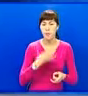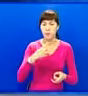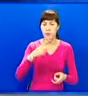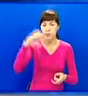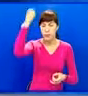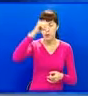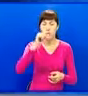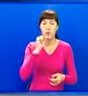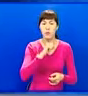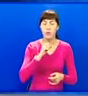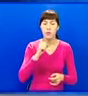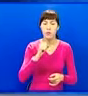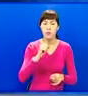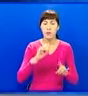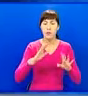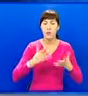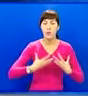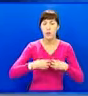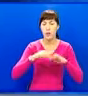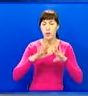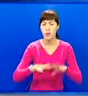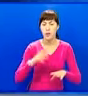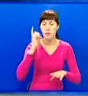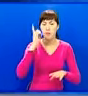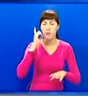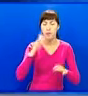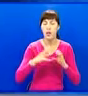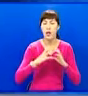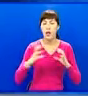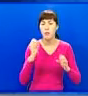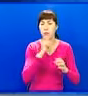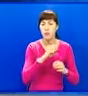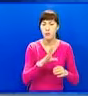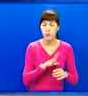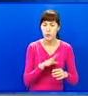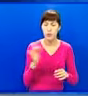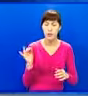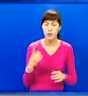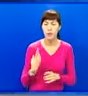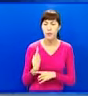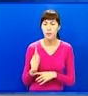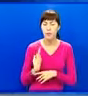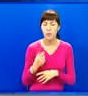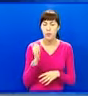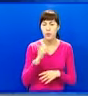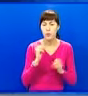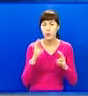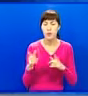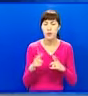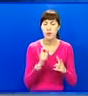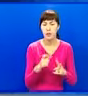жастағы баукеспе жұмысқа әрекетін қоғамдық орындар мен транспорттарда жүзеге асырып отырған. Сондай-ақ тәртіп сақшылары тонау қылмысын